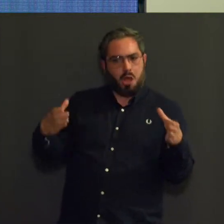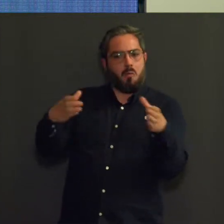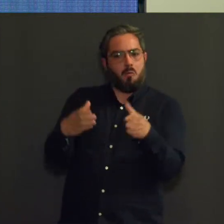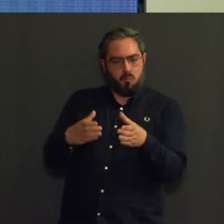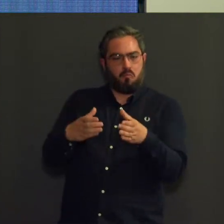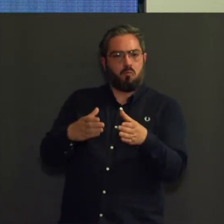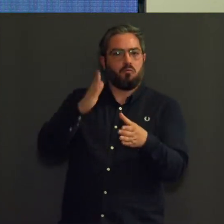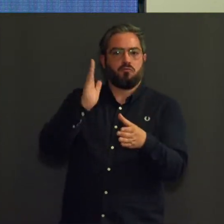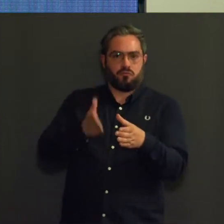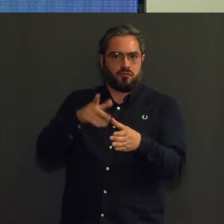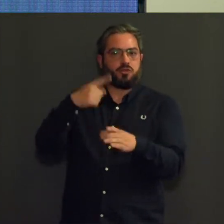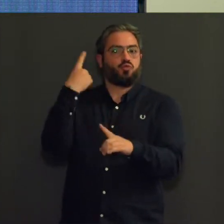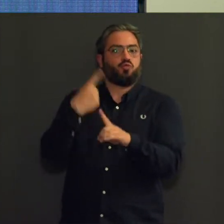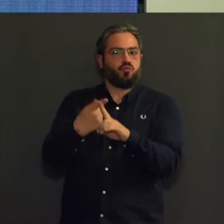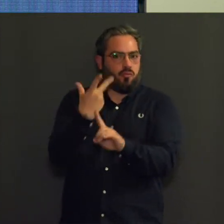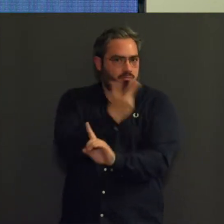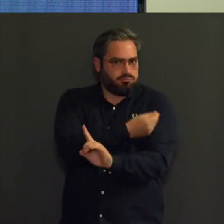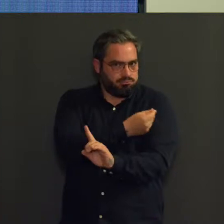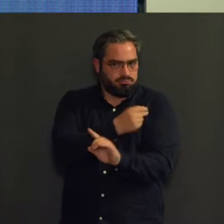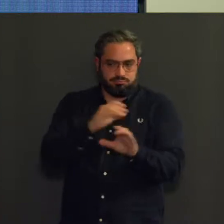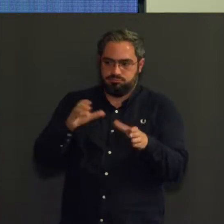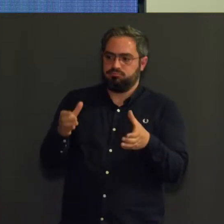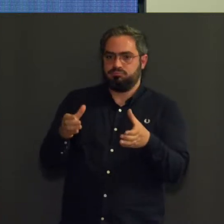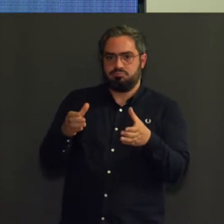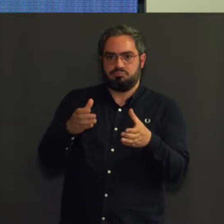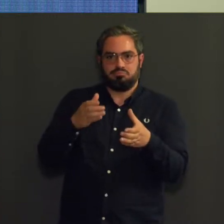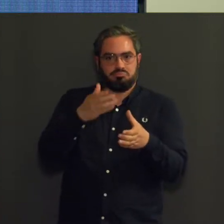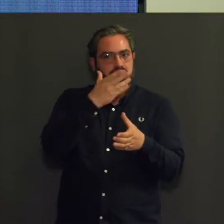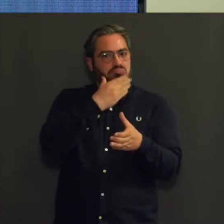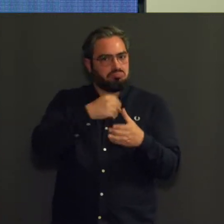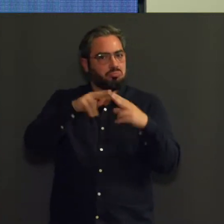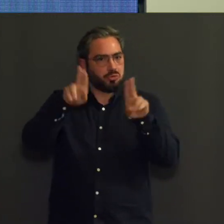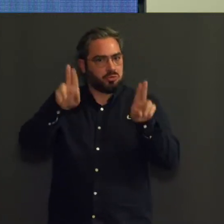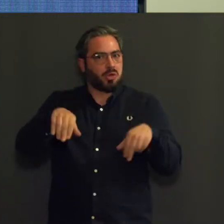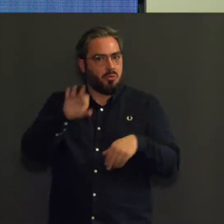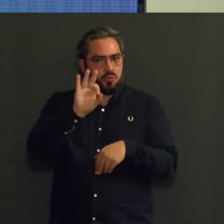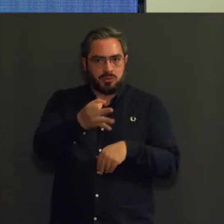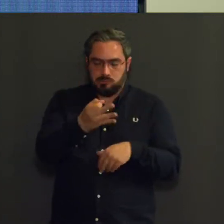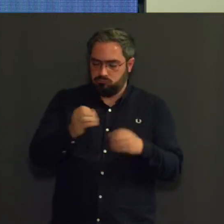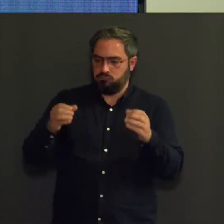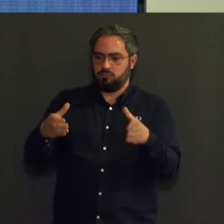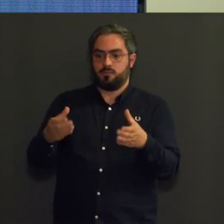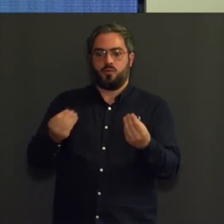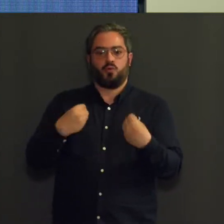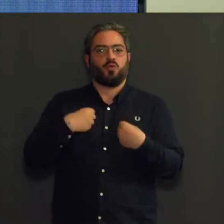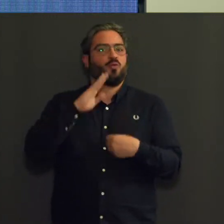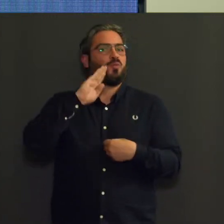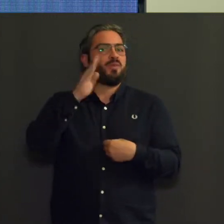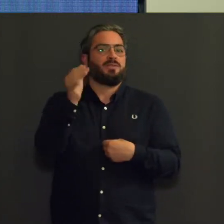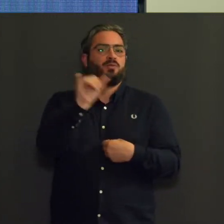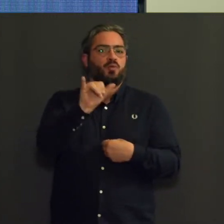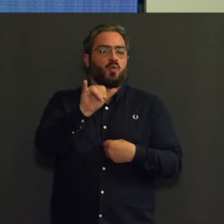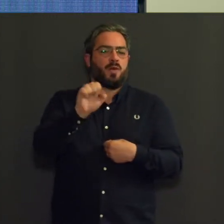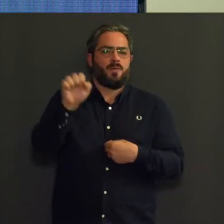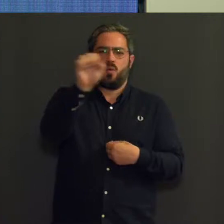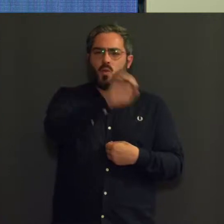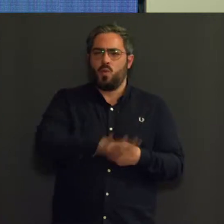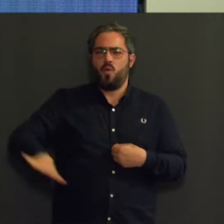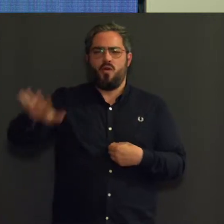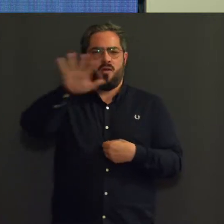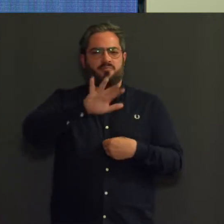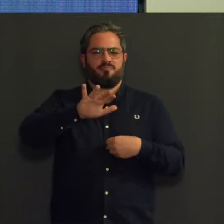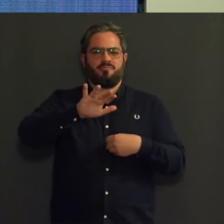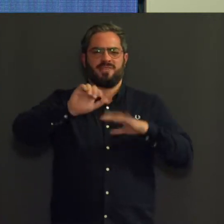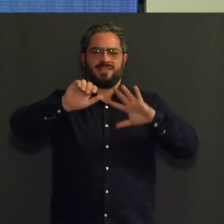36% de couverture par une dose, ce qui est un très bon résultat et ce qui permet à la Belgique d'osciller entre la 5e et